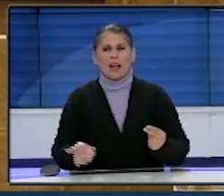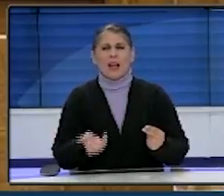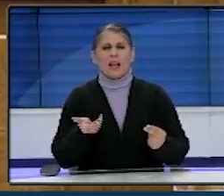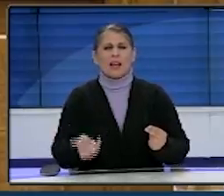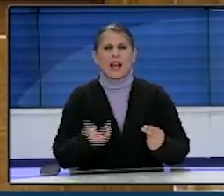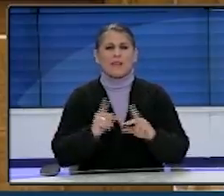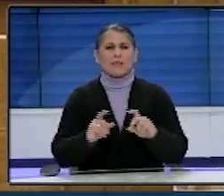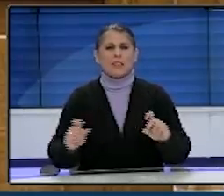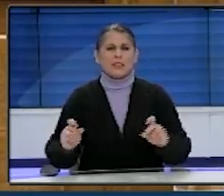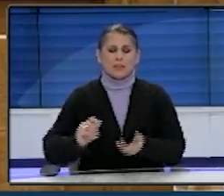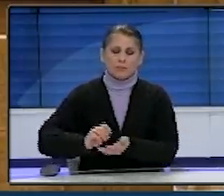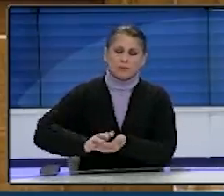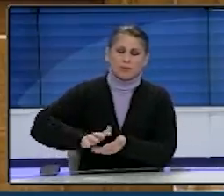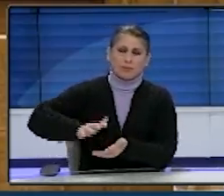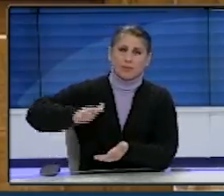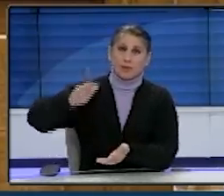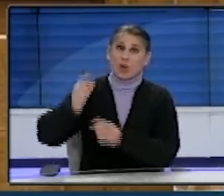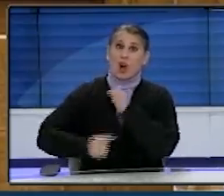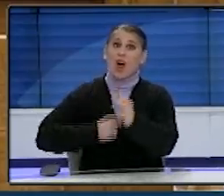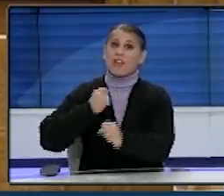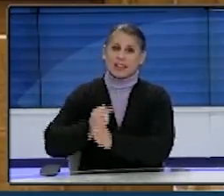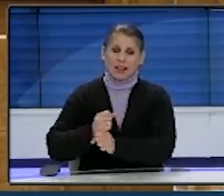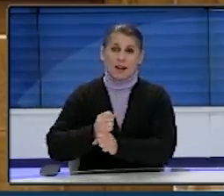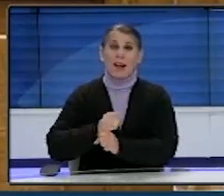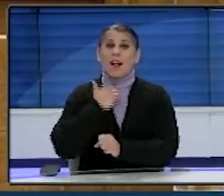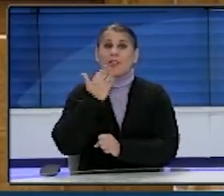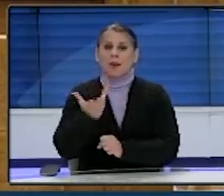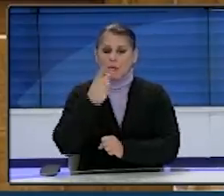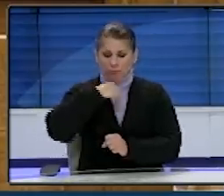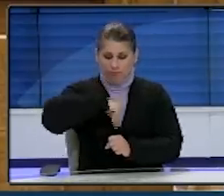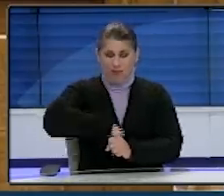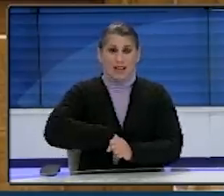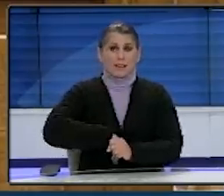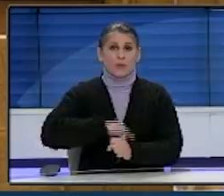που συσσωρεύεται χρόνια τώρα. Προπάντων, δεν μπορούν να χωνέψουν